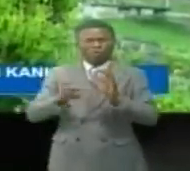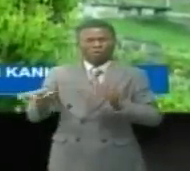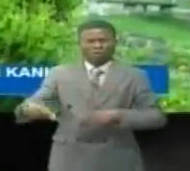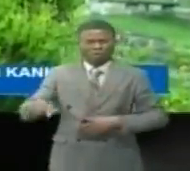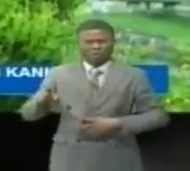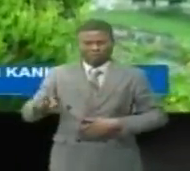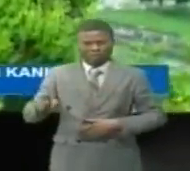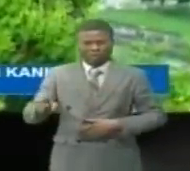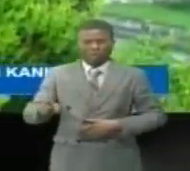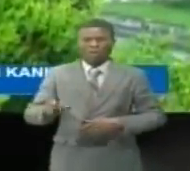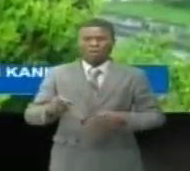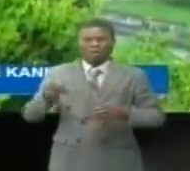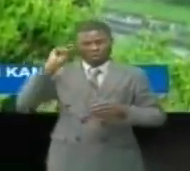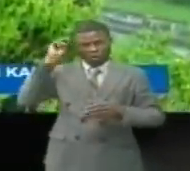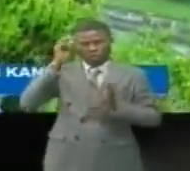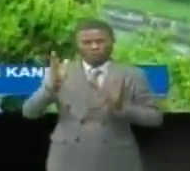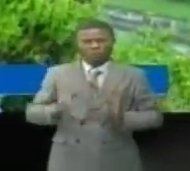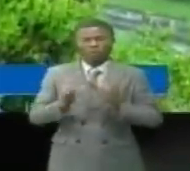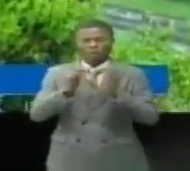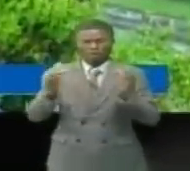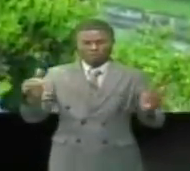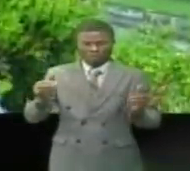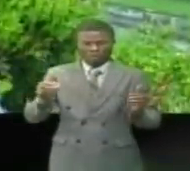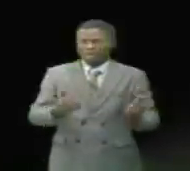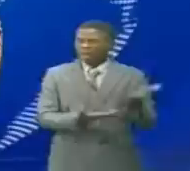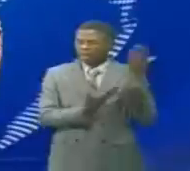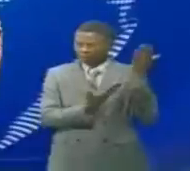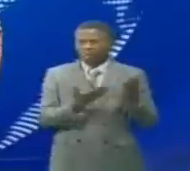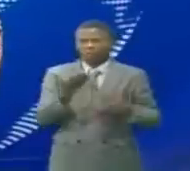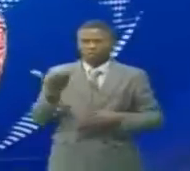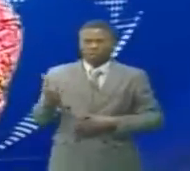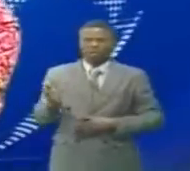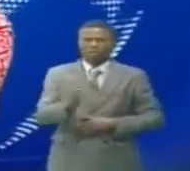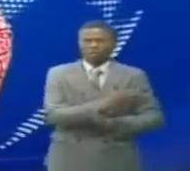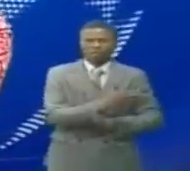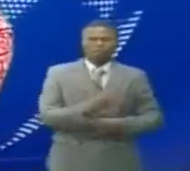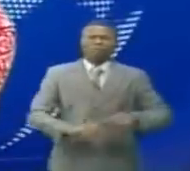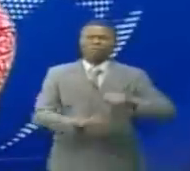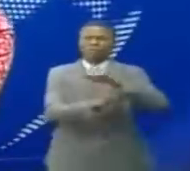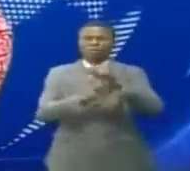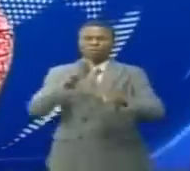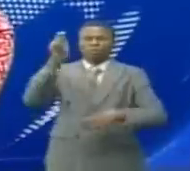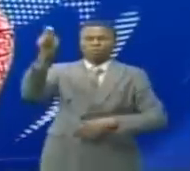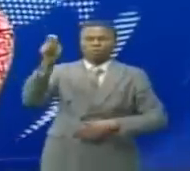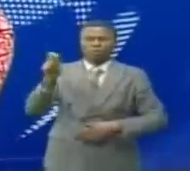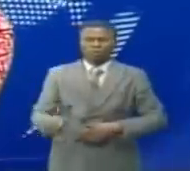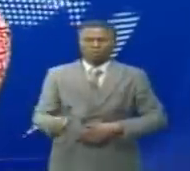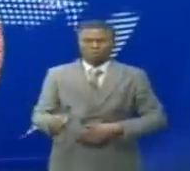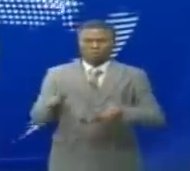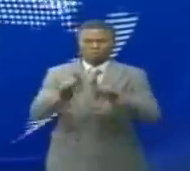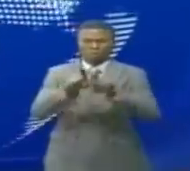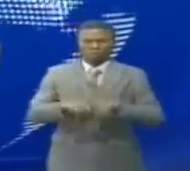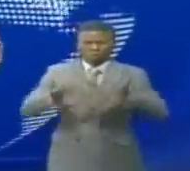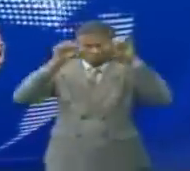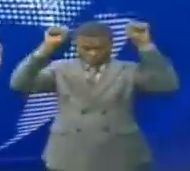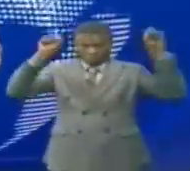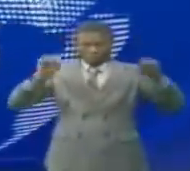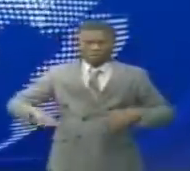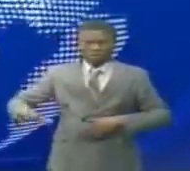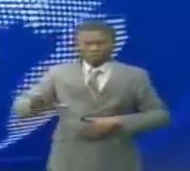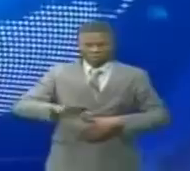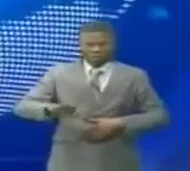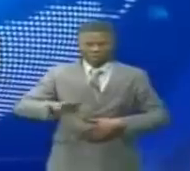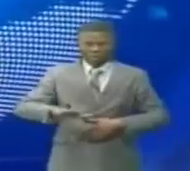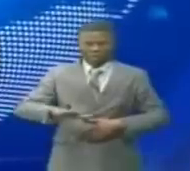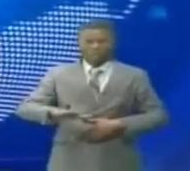province, car la paix a un prix. Soutien au FARDC et au président de la République, c'est